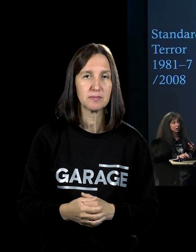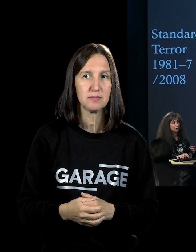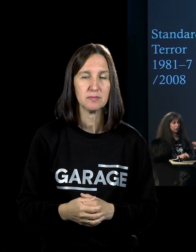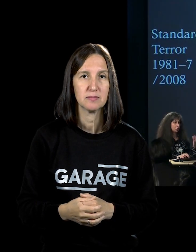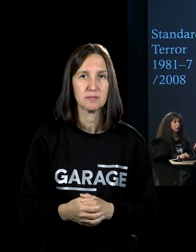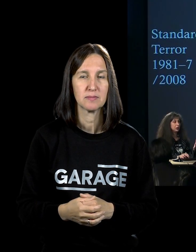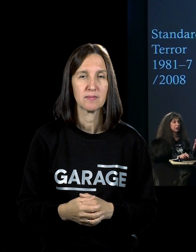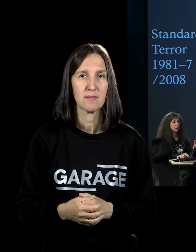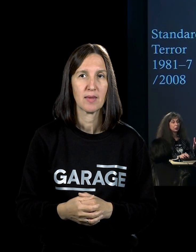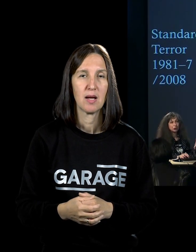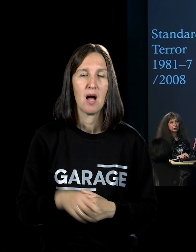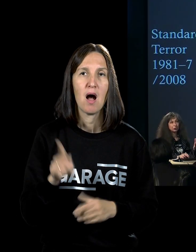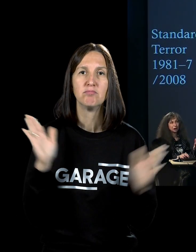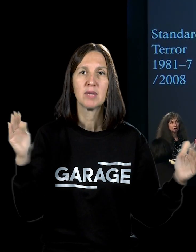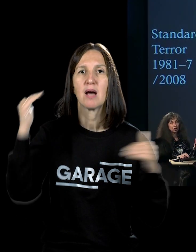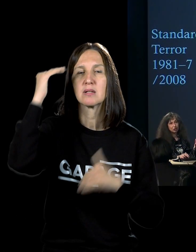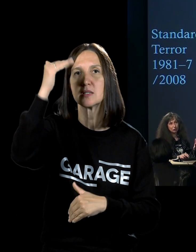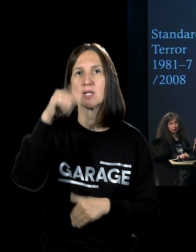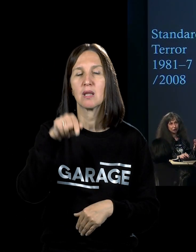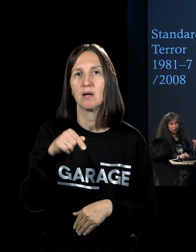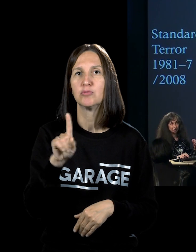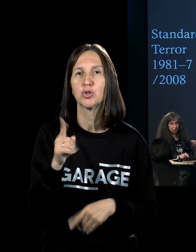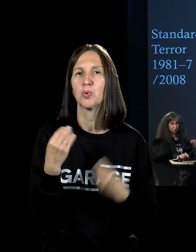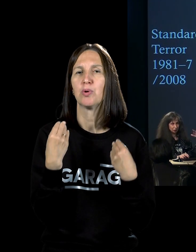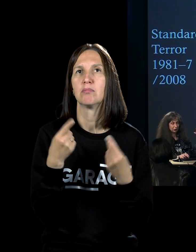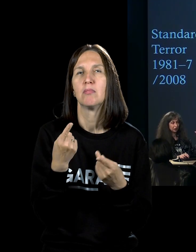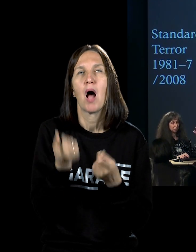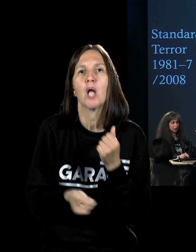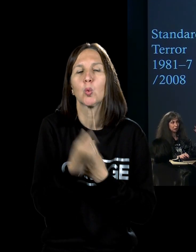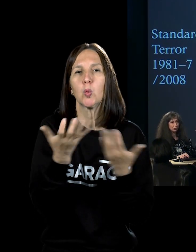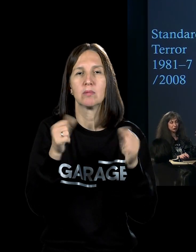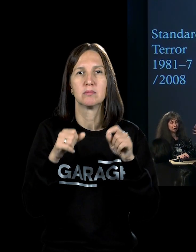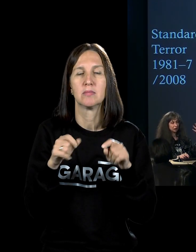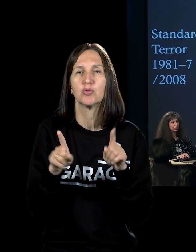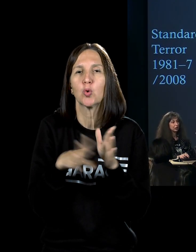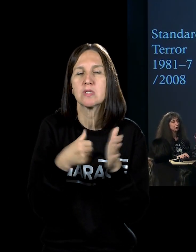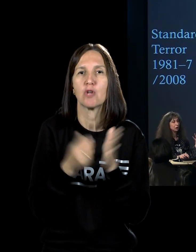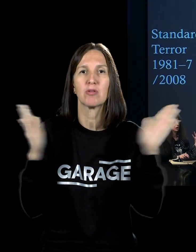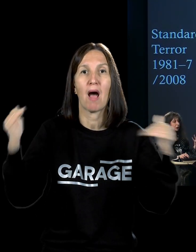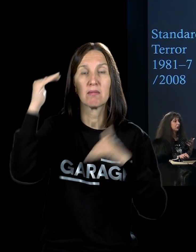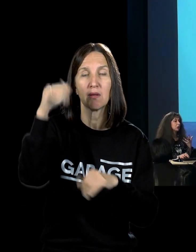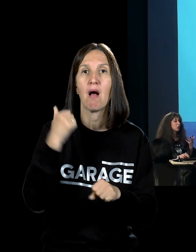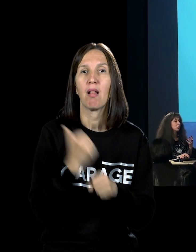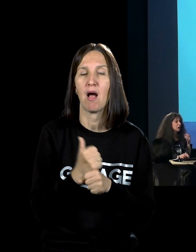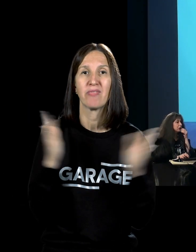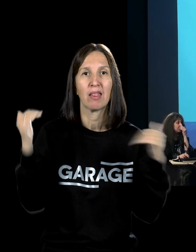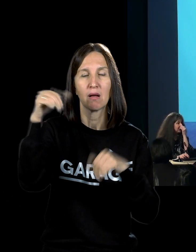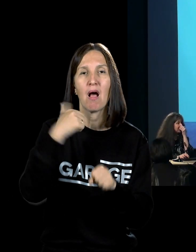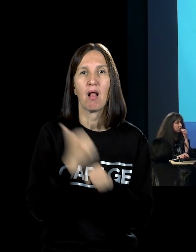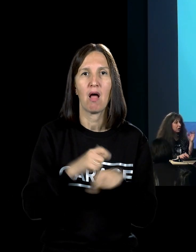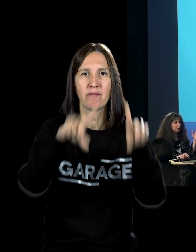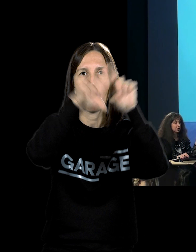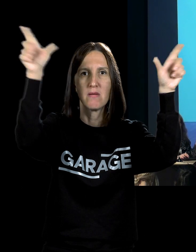картине, что делает картину? Картину делает рама, картину делает, собственно, вот эта сама станковая картина, такие огромные